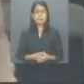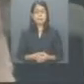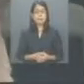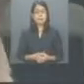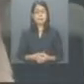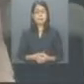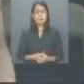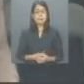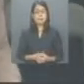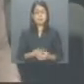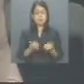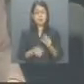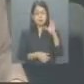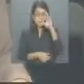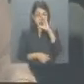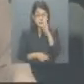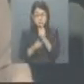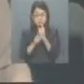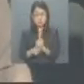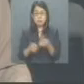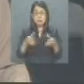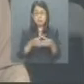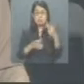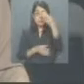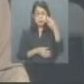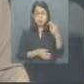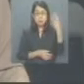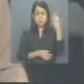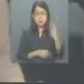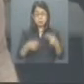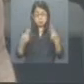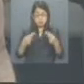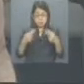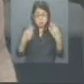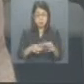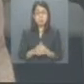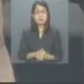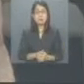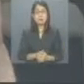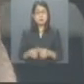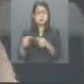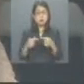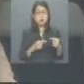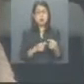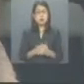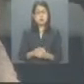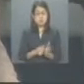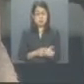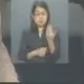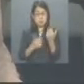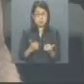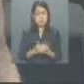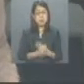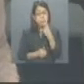ส่วนการติดตามคนร้ายหลังจากเหตุการณ์ยิงปะทะกันเมื่อวานนี้และการขยายผลจากการปะทะกันเมื่อคืนนี้นะคะมีความคืบหน้าอย่างไรเราจะไปสอบถามร